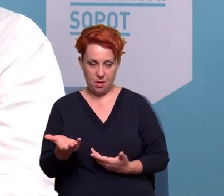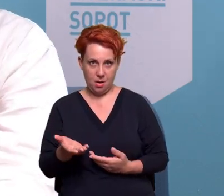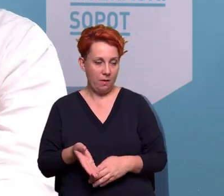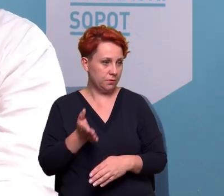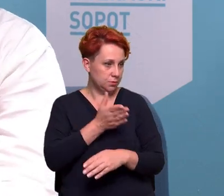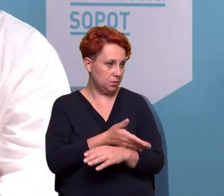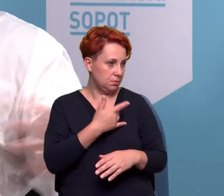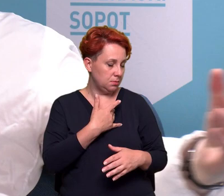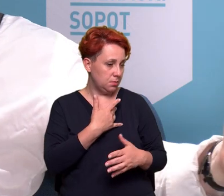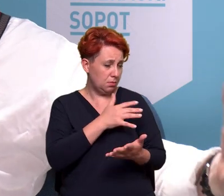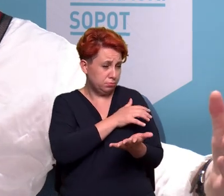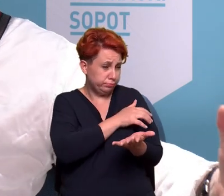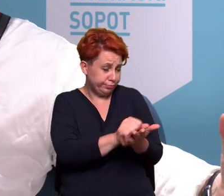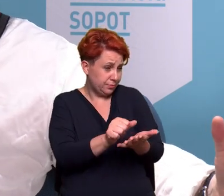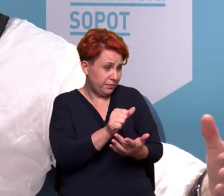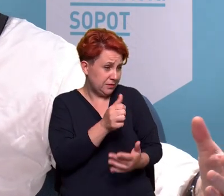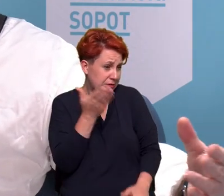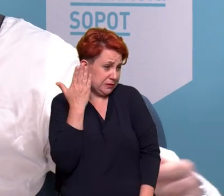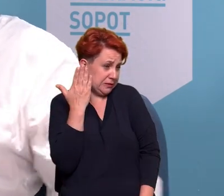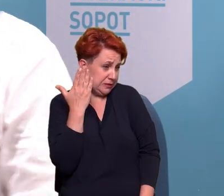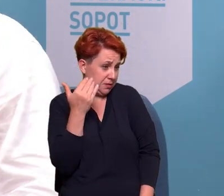która się skończyła wczoraj.